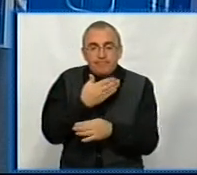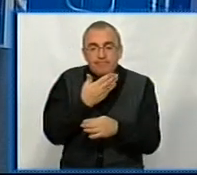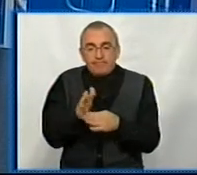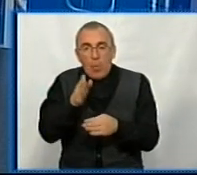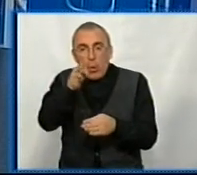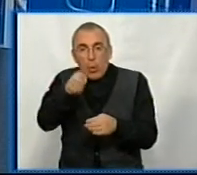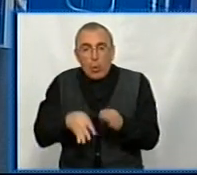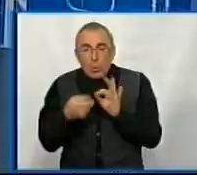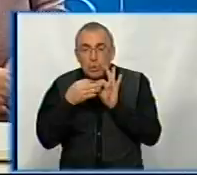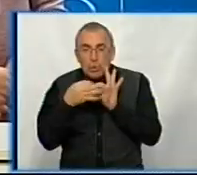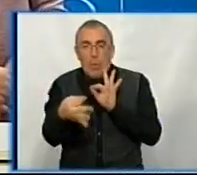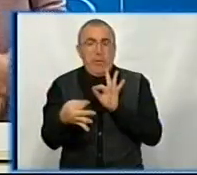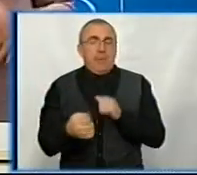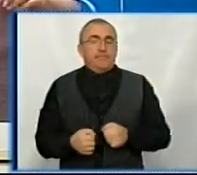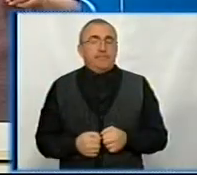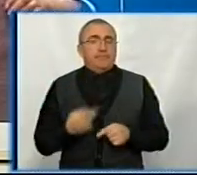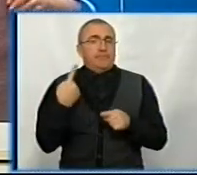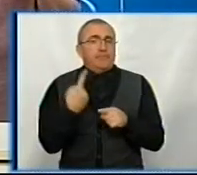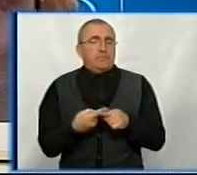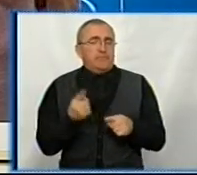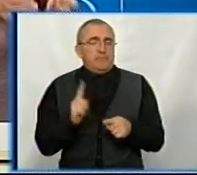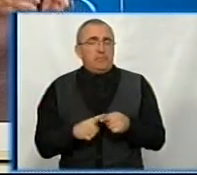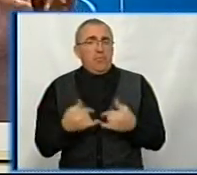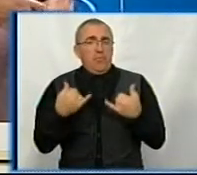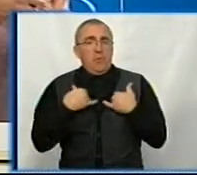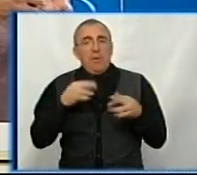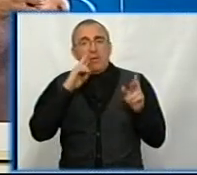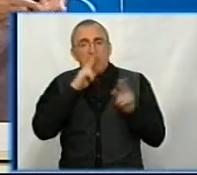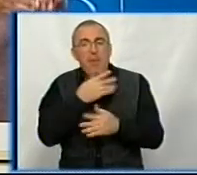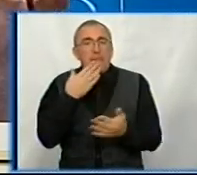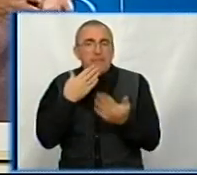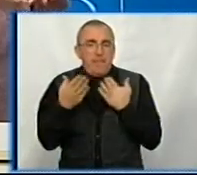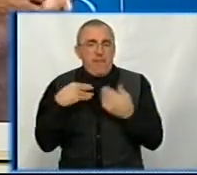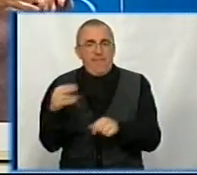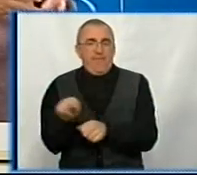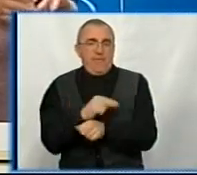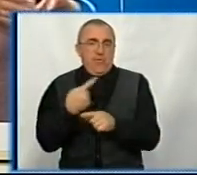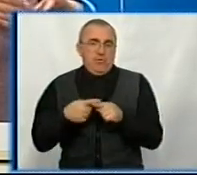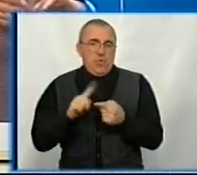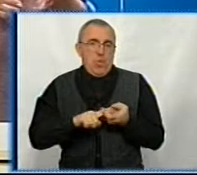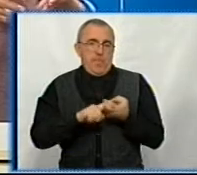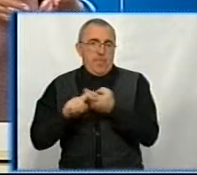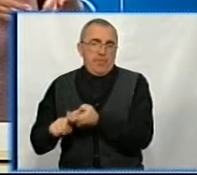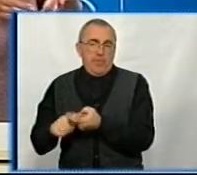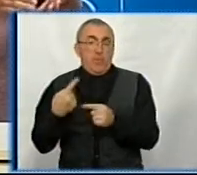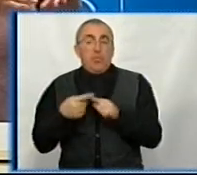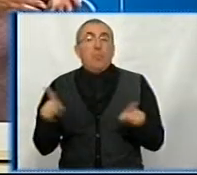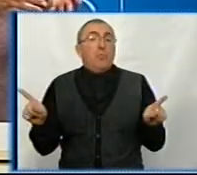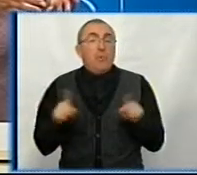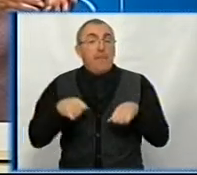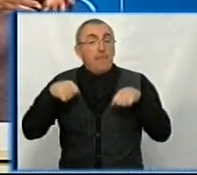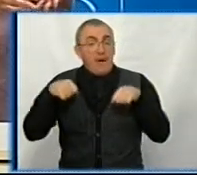така? Знаєте, це у нас неправильні підходи в вихованні з цього приводу. Тому що